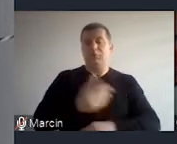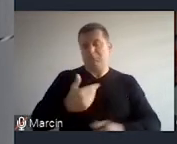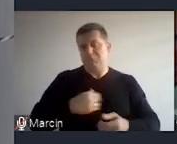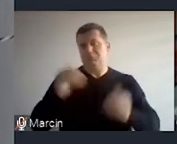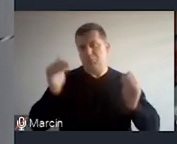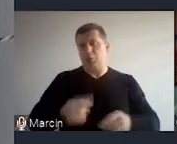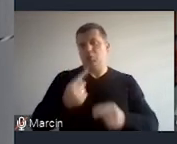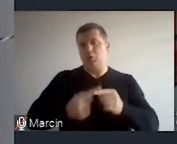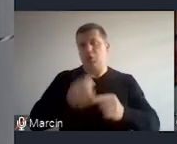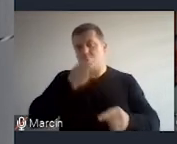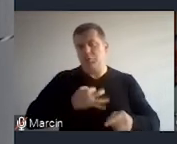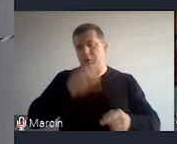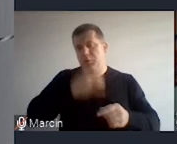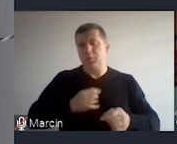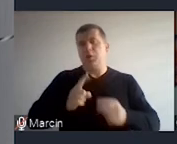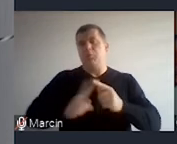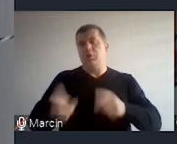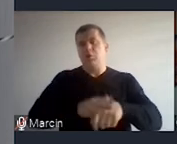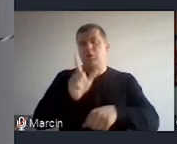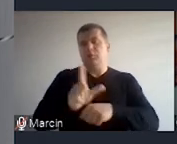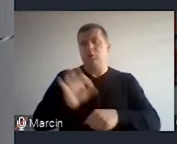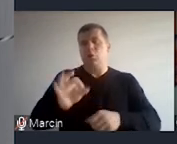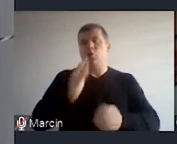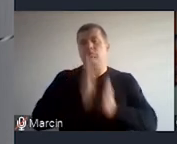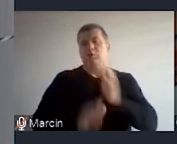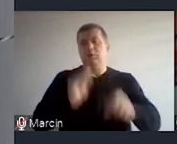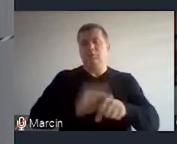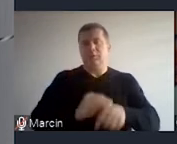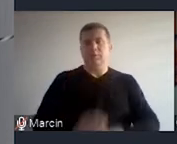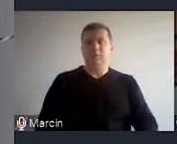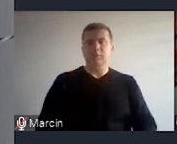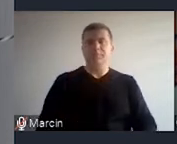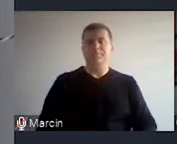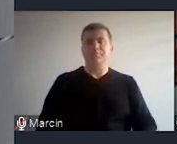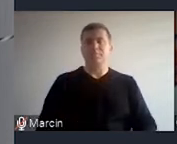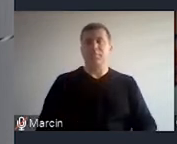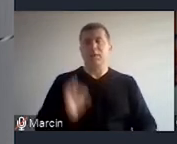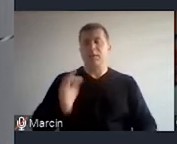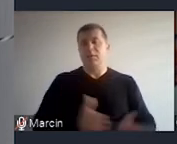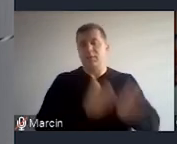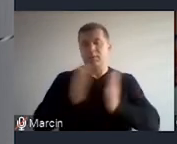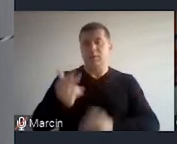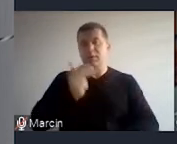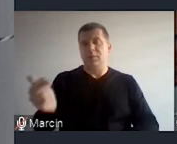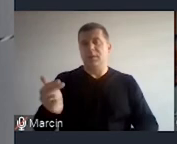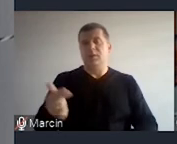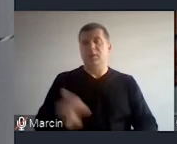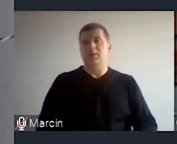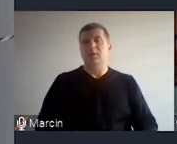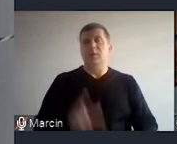proszę dopytywać później po 12 o uproszczone metody. Wchodzimy w zagadnienia związane